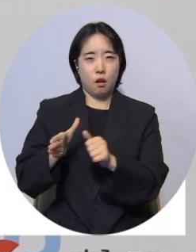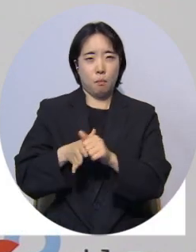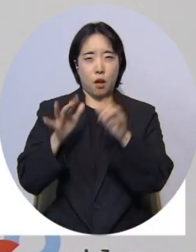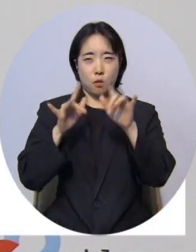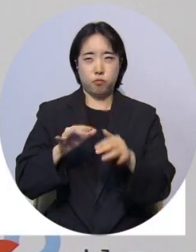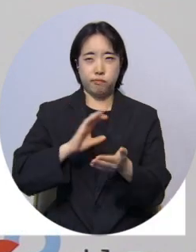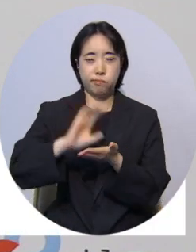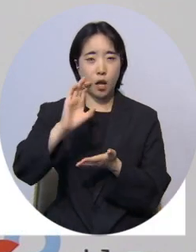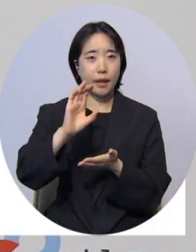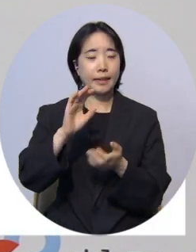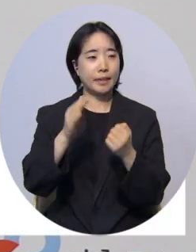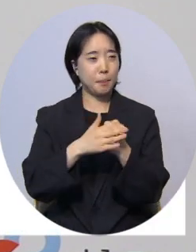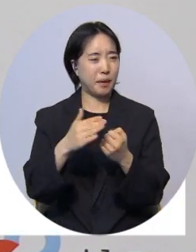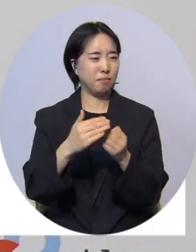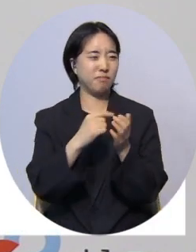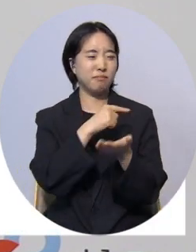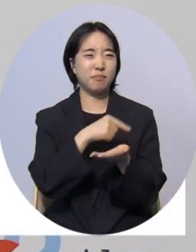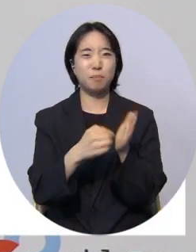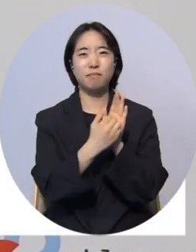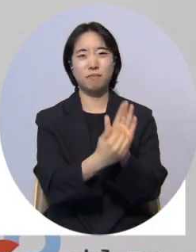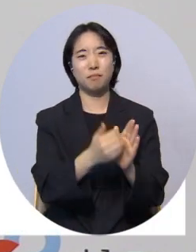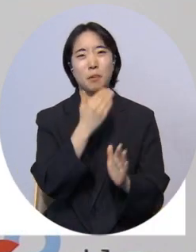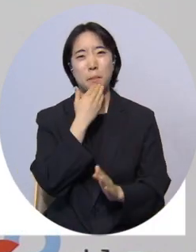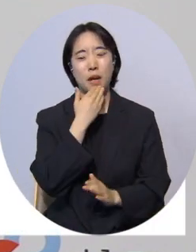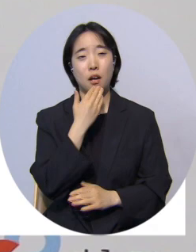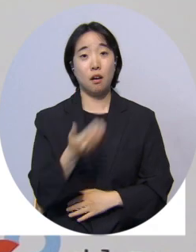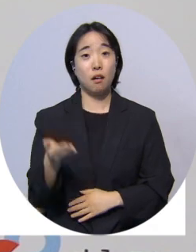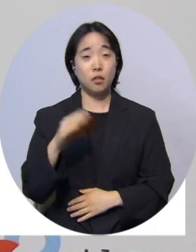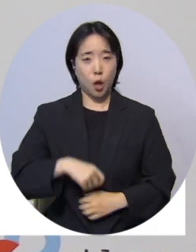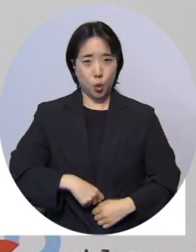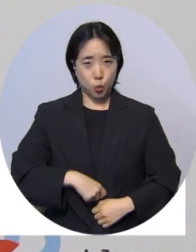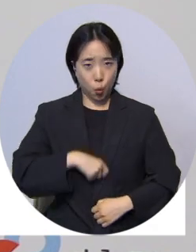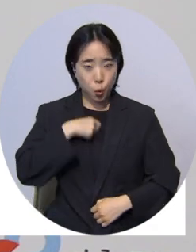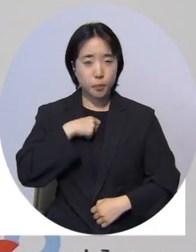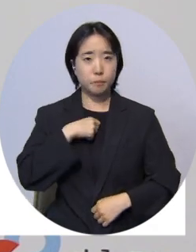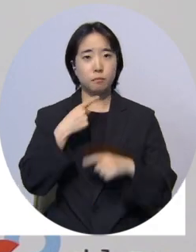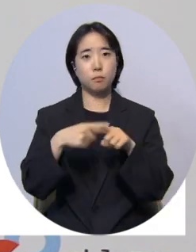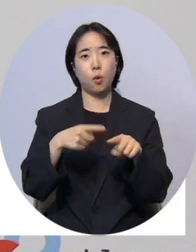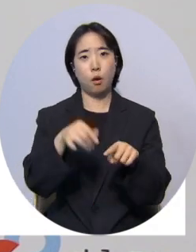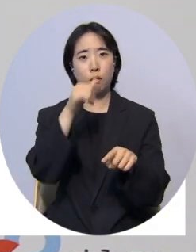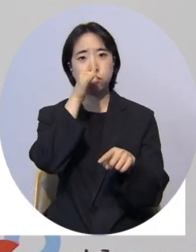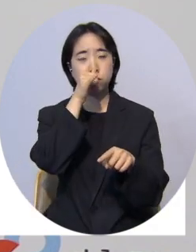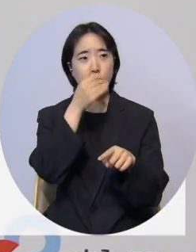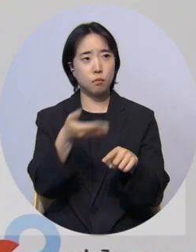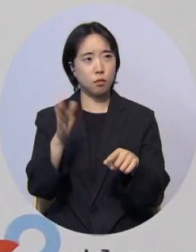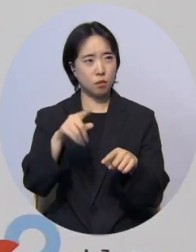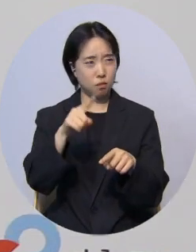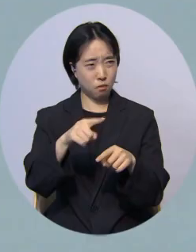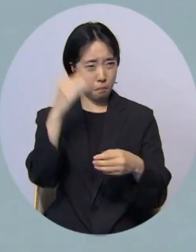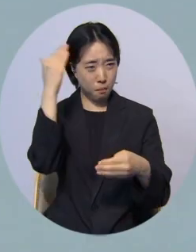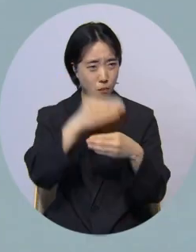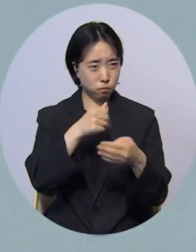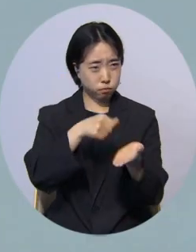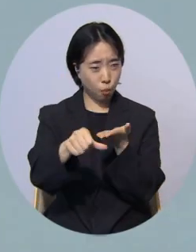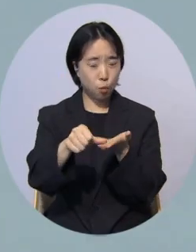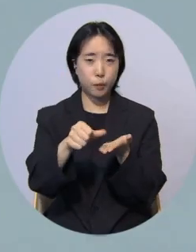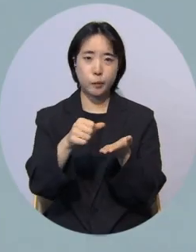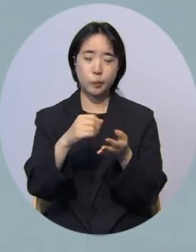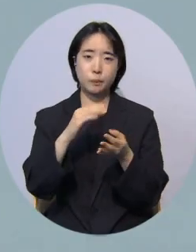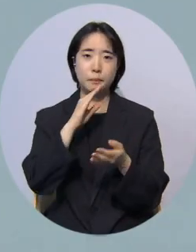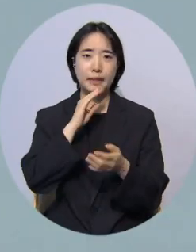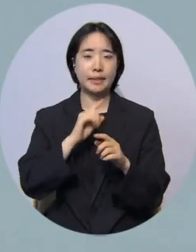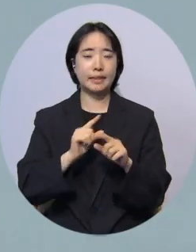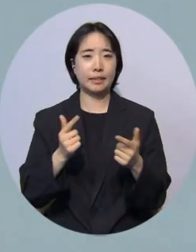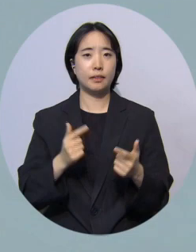피해를 방지할 수 있으나 음식의 품질 등에 관한 솔직한 평가까지 차단될 수 있다는 우려도 있습니다 이에 한국